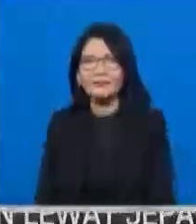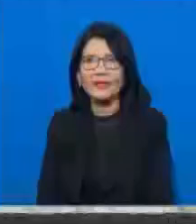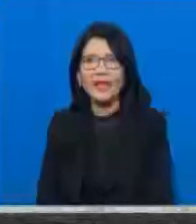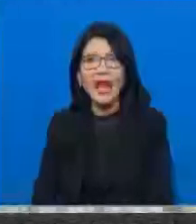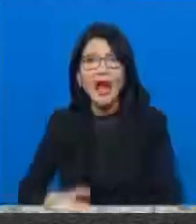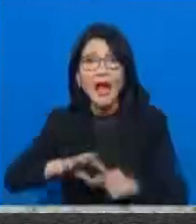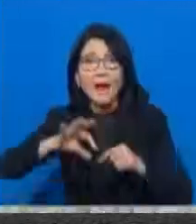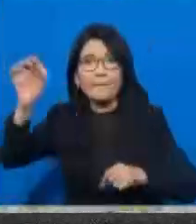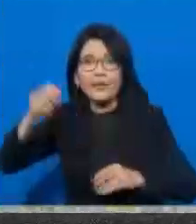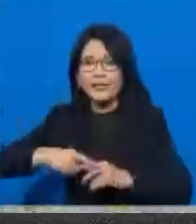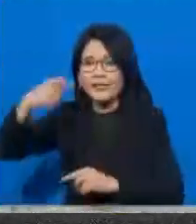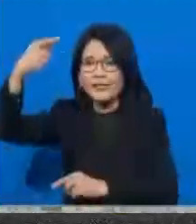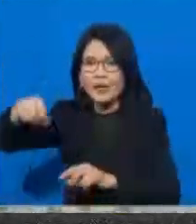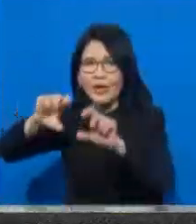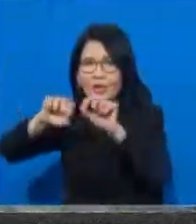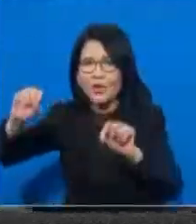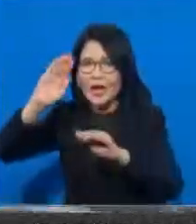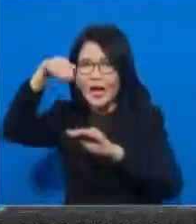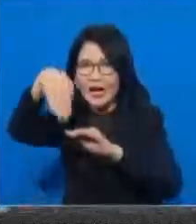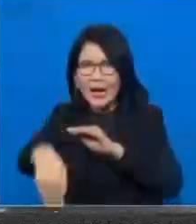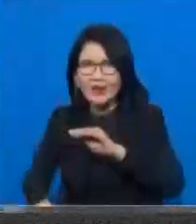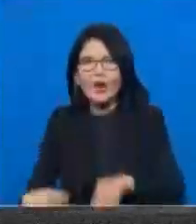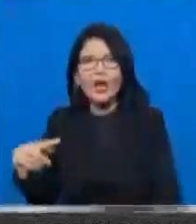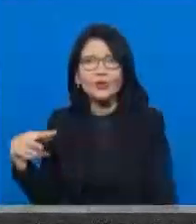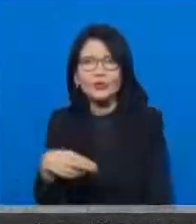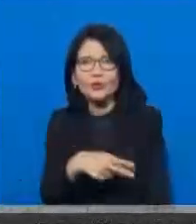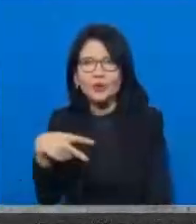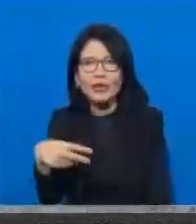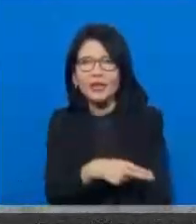keluar pun dikaitkan di tongkat kayu kemudian digunting dengan tangkas.